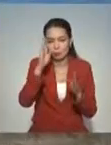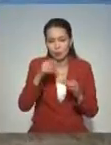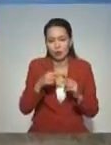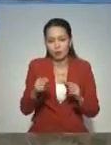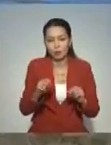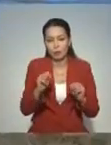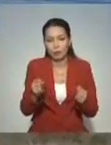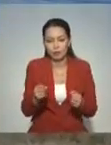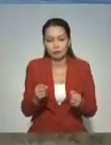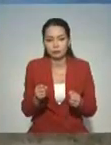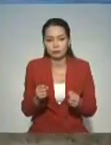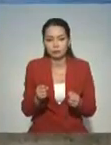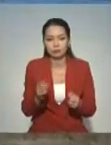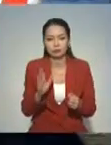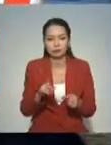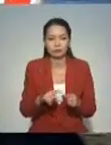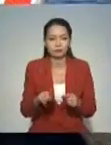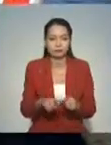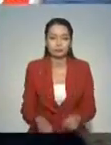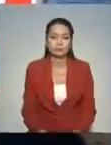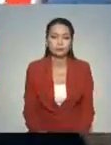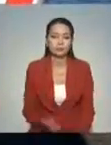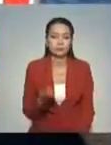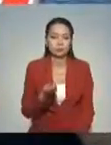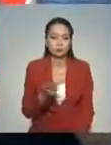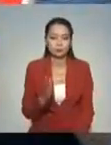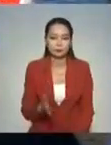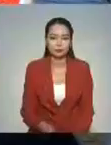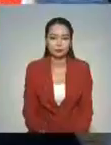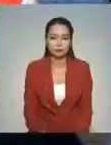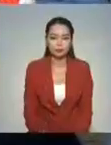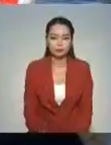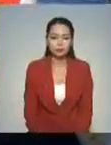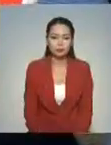морозы продлятся еще трое суток. Ольга Литвина, Нуркен Жалмухан, Астана Таймс, Актобе.